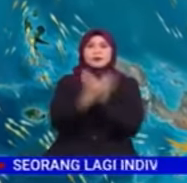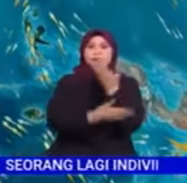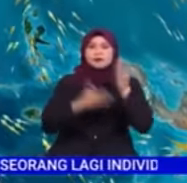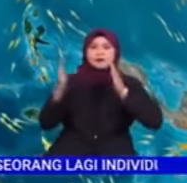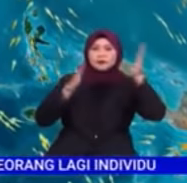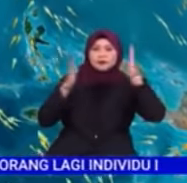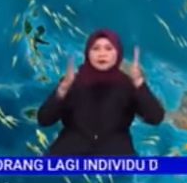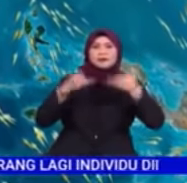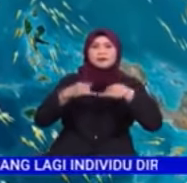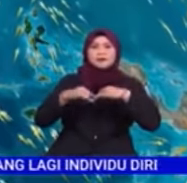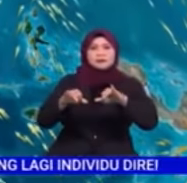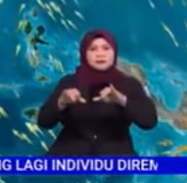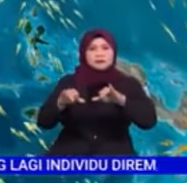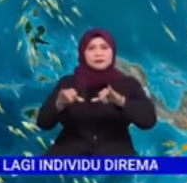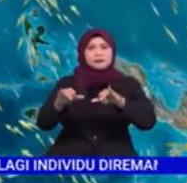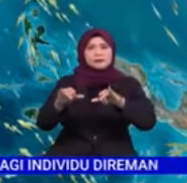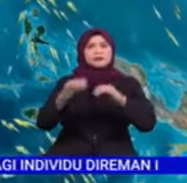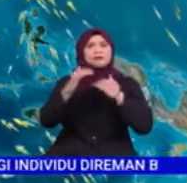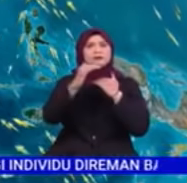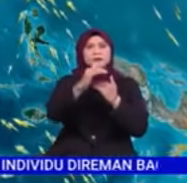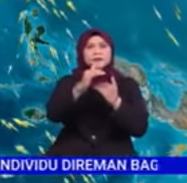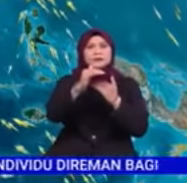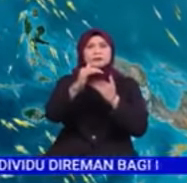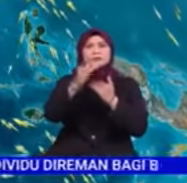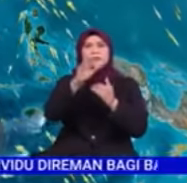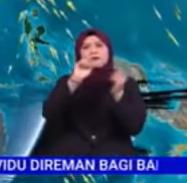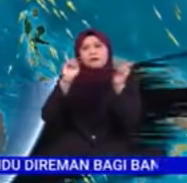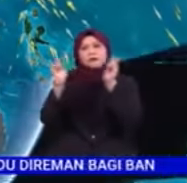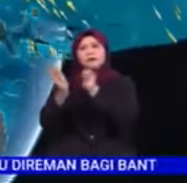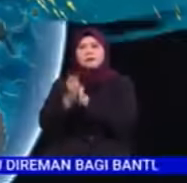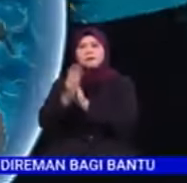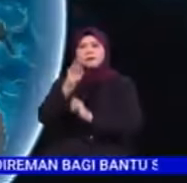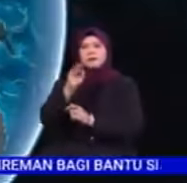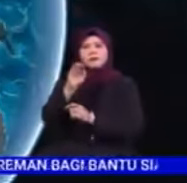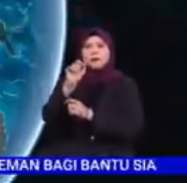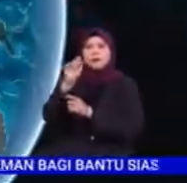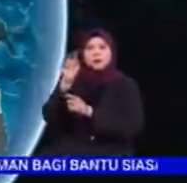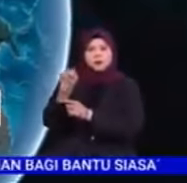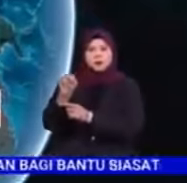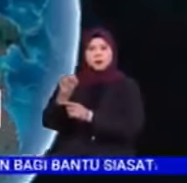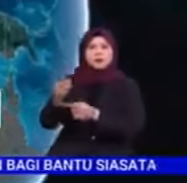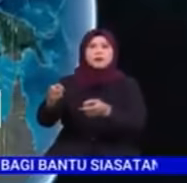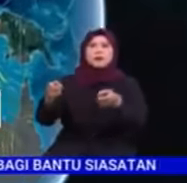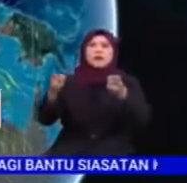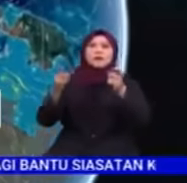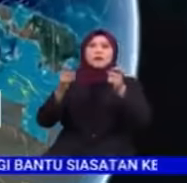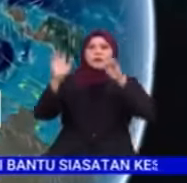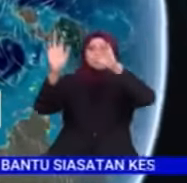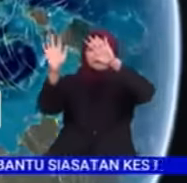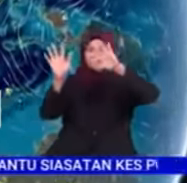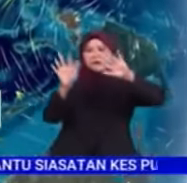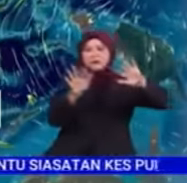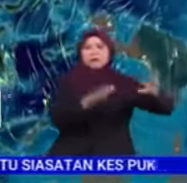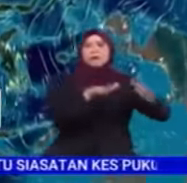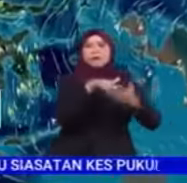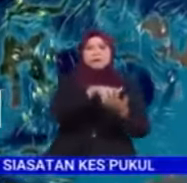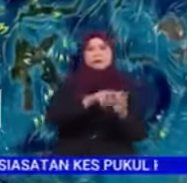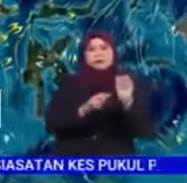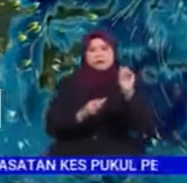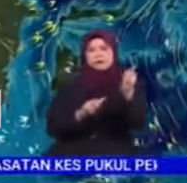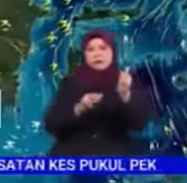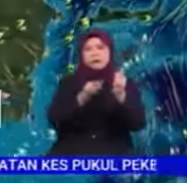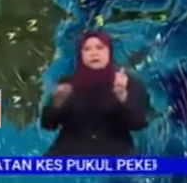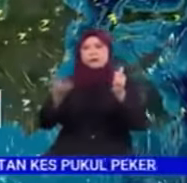mosting lagi berada dalam tempo peralihan mosson dengan kelajuan angin yang akan emoh yaitu sekitar 10 hingga